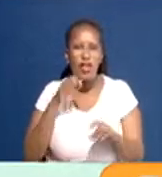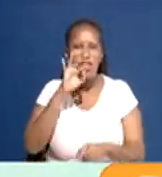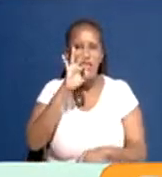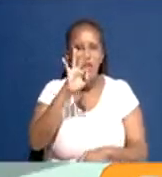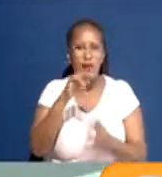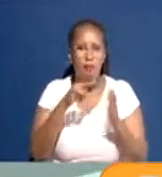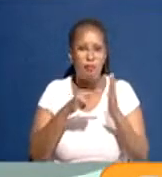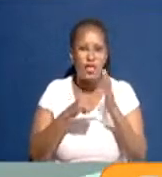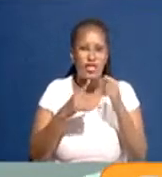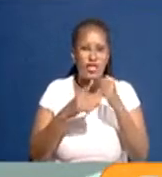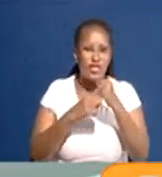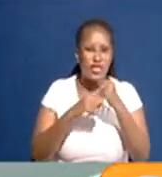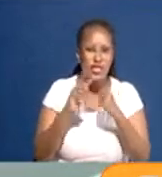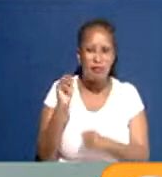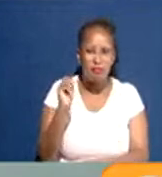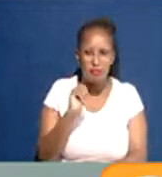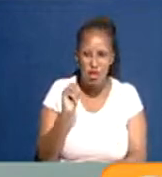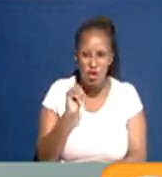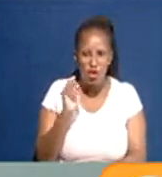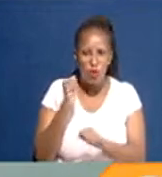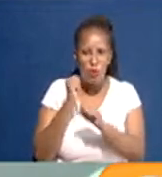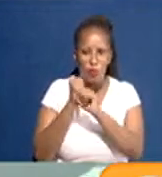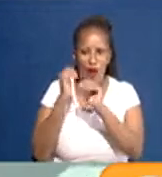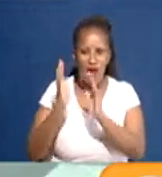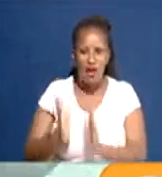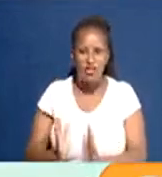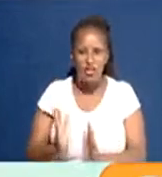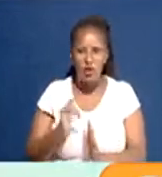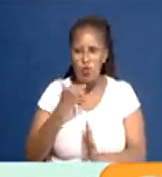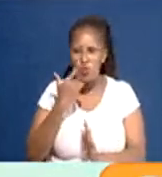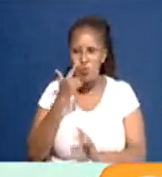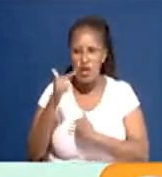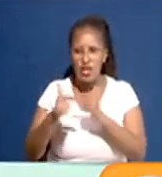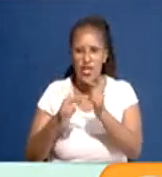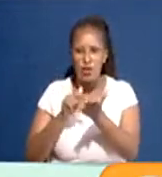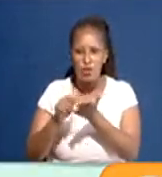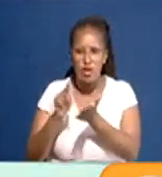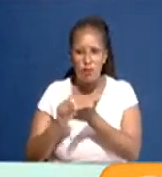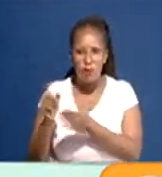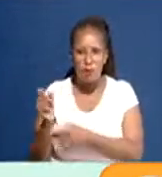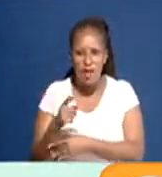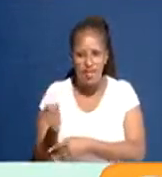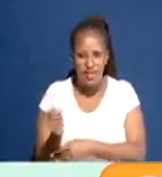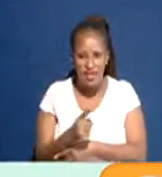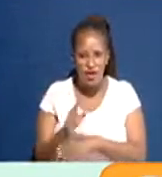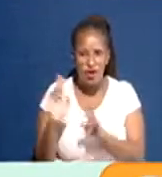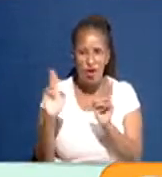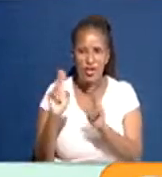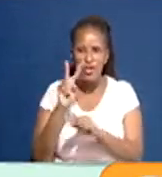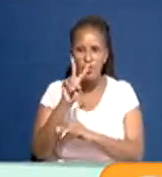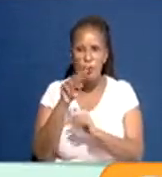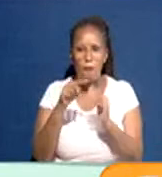3.6 million workers we have on payroll, already 2.5